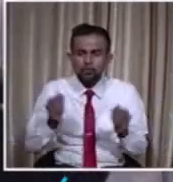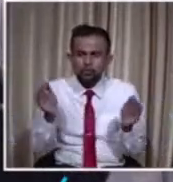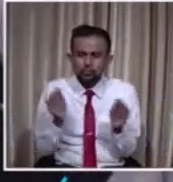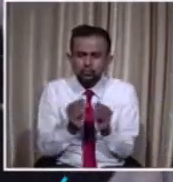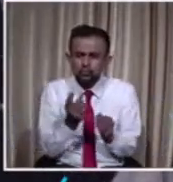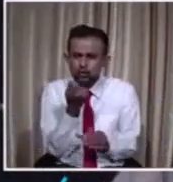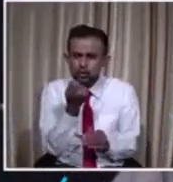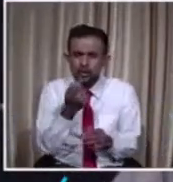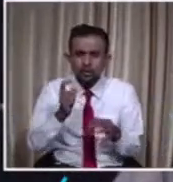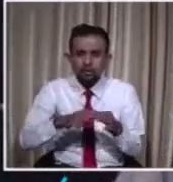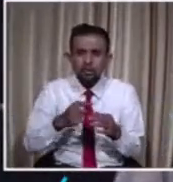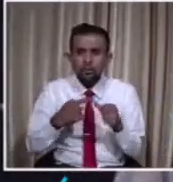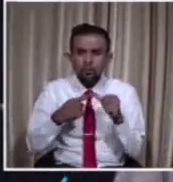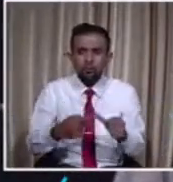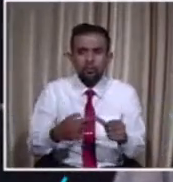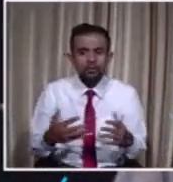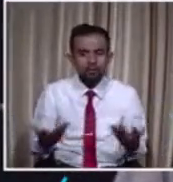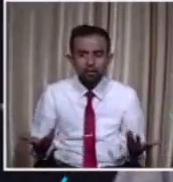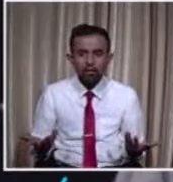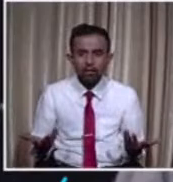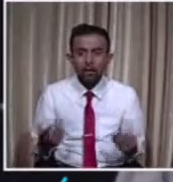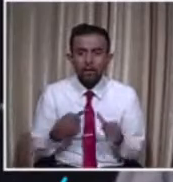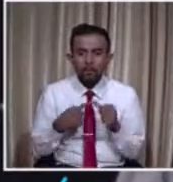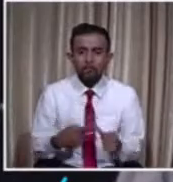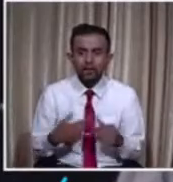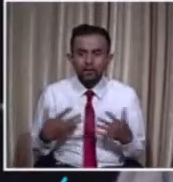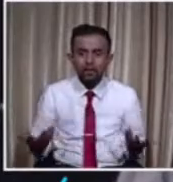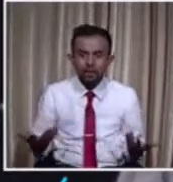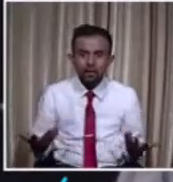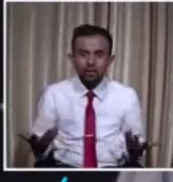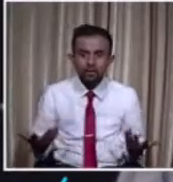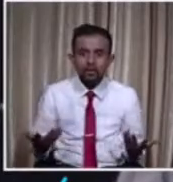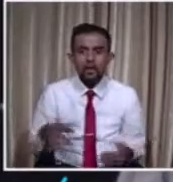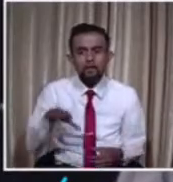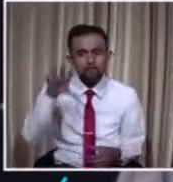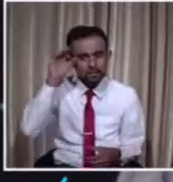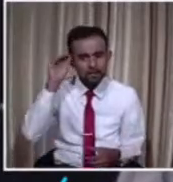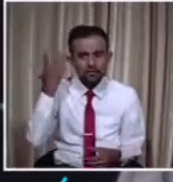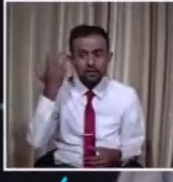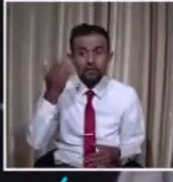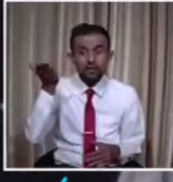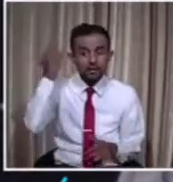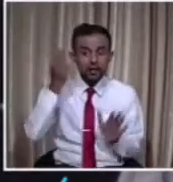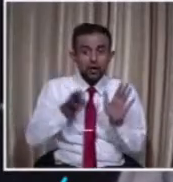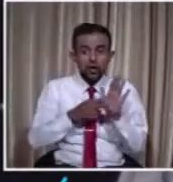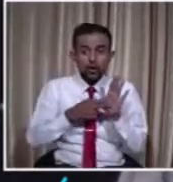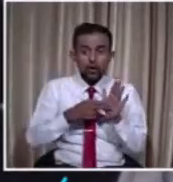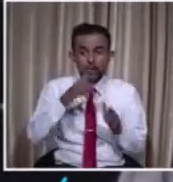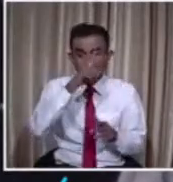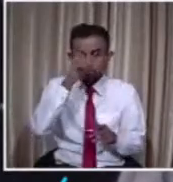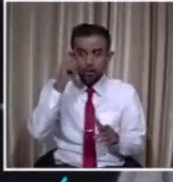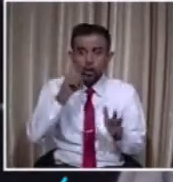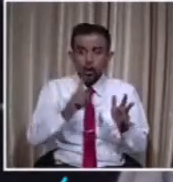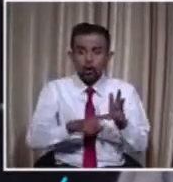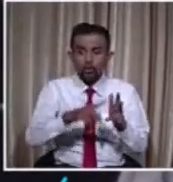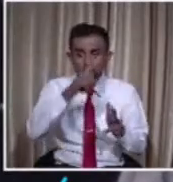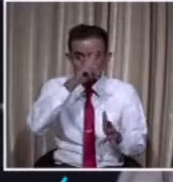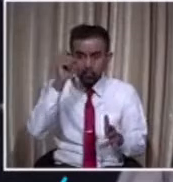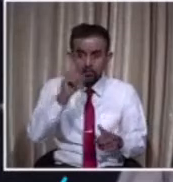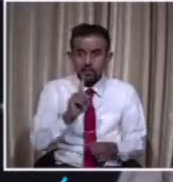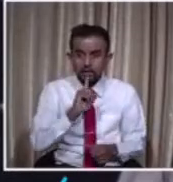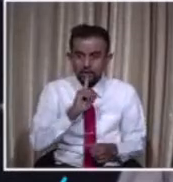විසෝ පිළියම් නැහැයි කියලා. පිළියම් නැහැයි කියලා ඒක පිළිගත්තේ නැහැ කිව්වා මං නොවැම්බර් මාසේ. ඔක්තෝබර් මාසේ මං